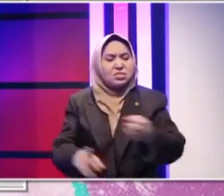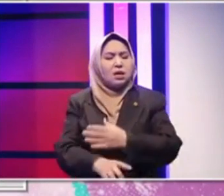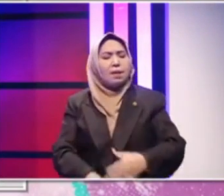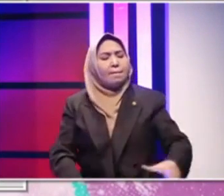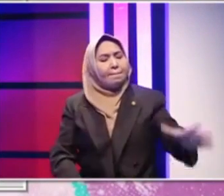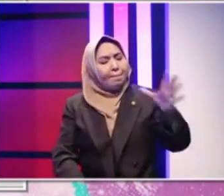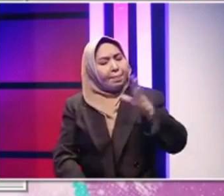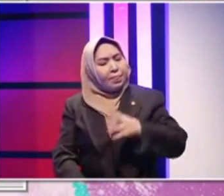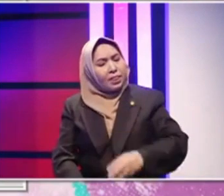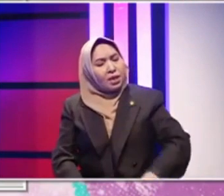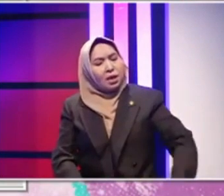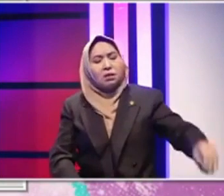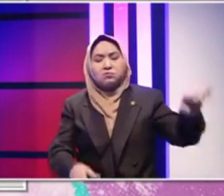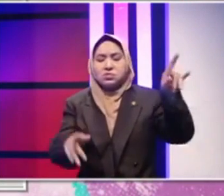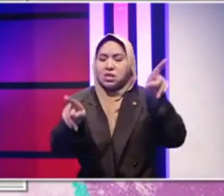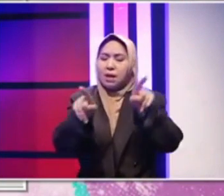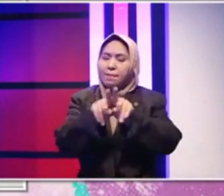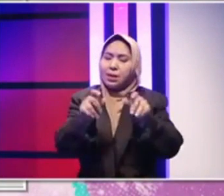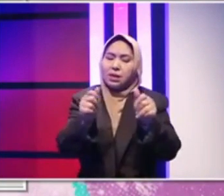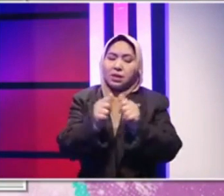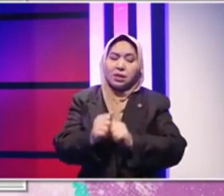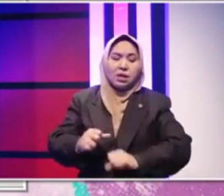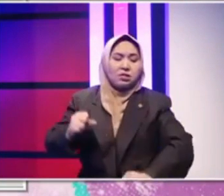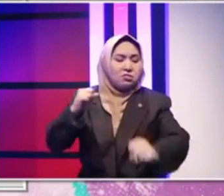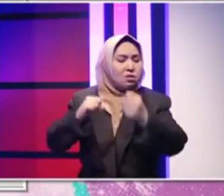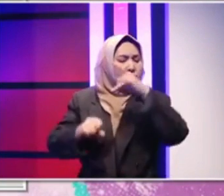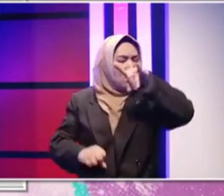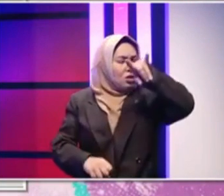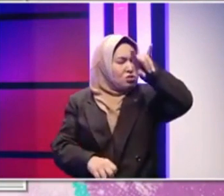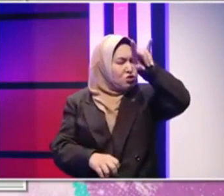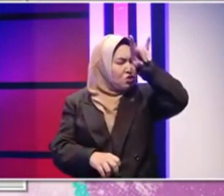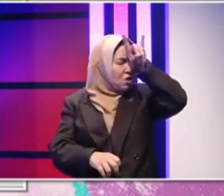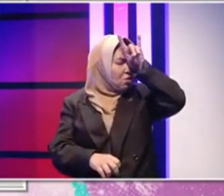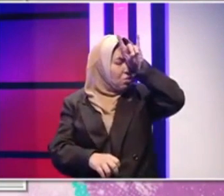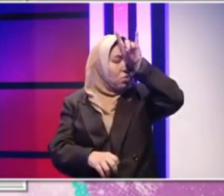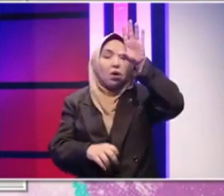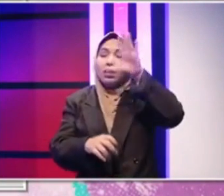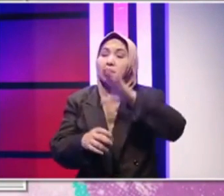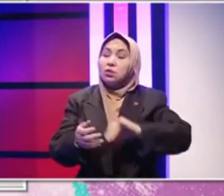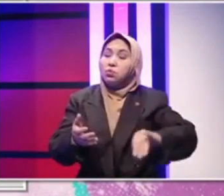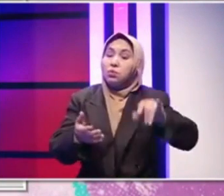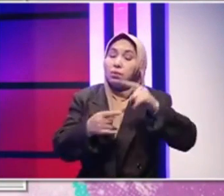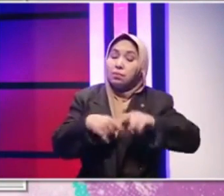كمثل الشيطان إذ قال